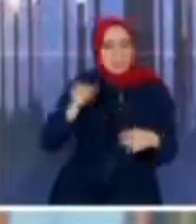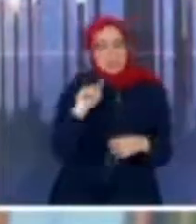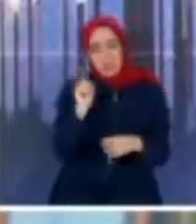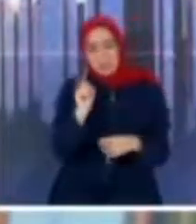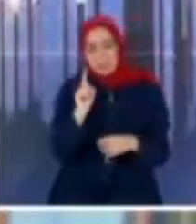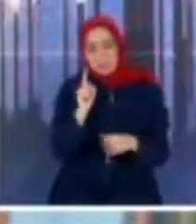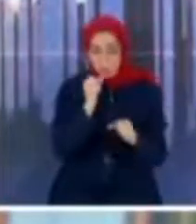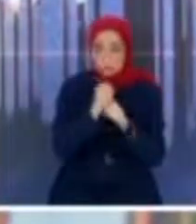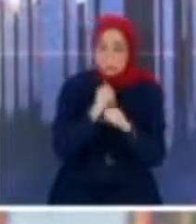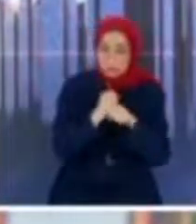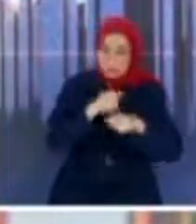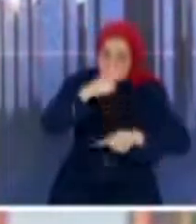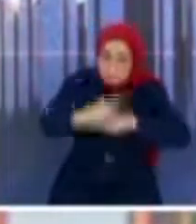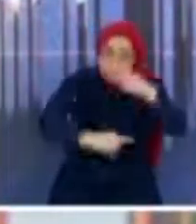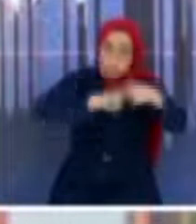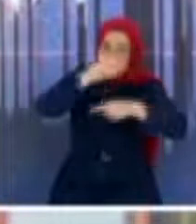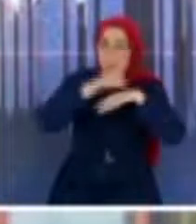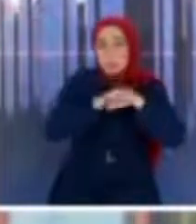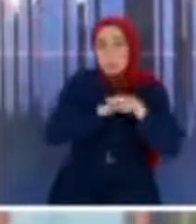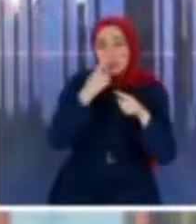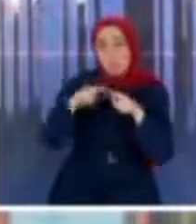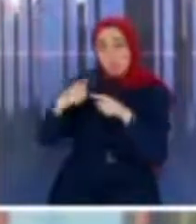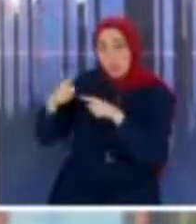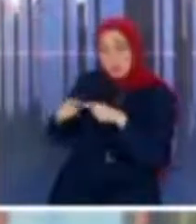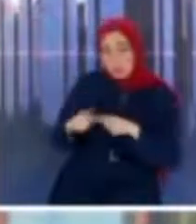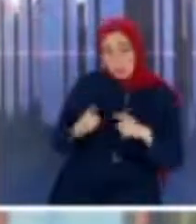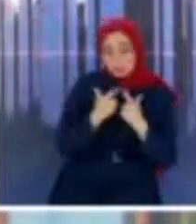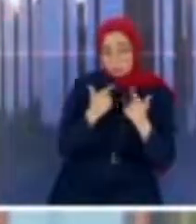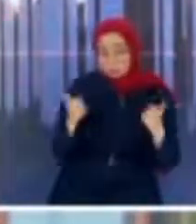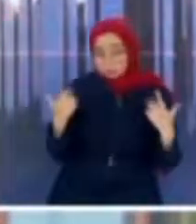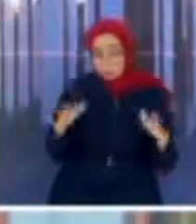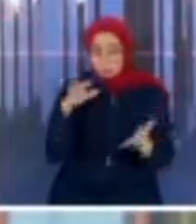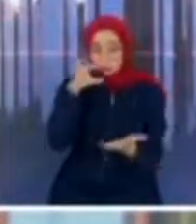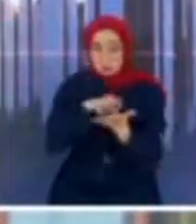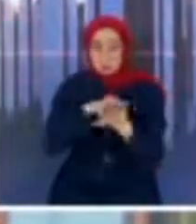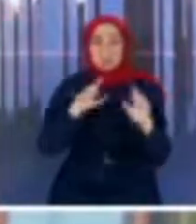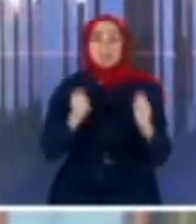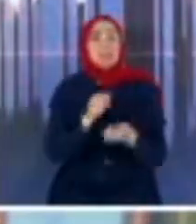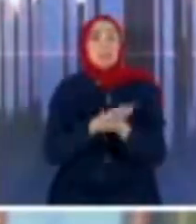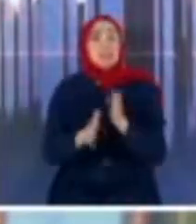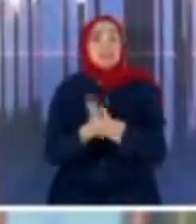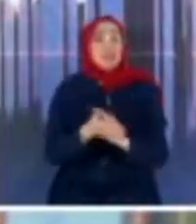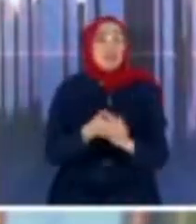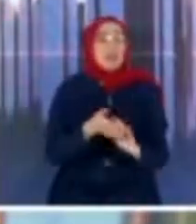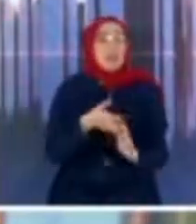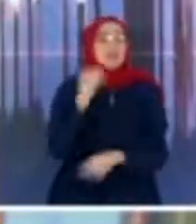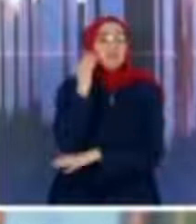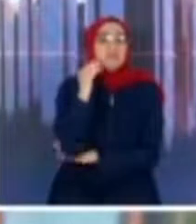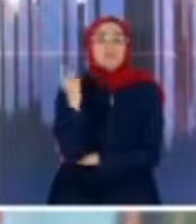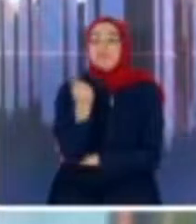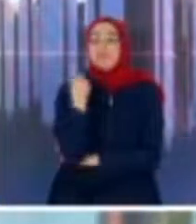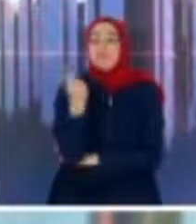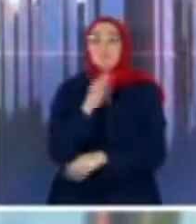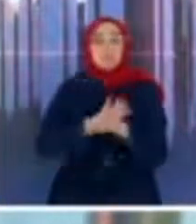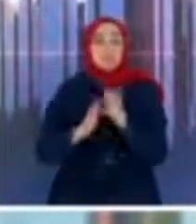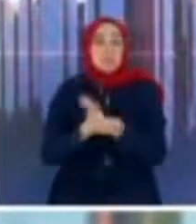خاطر باش يقعد لك زاده في سمعتك في المنطقه هكا عملت سنتر وهو مسكر مثال. دونك هذه النقطه المحوريه